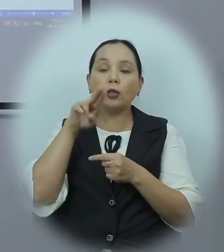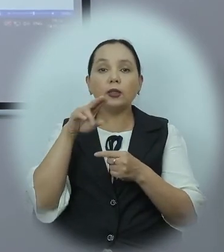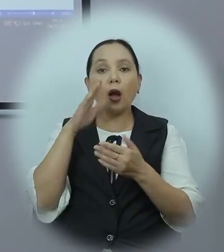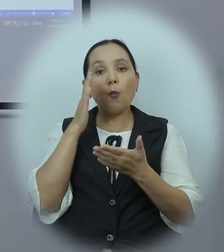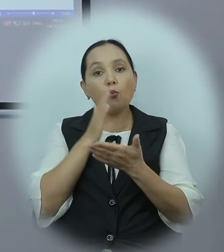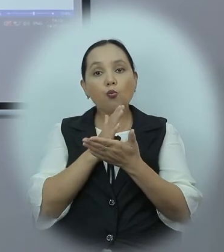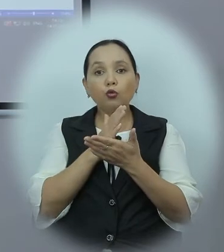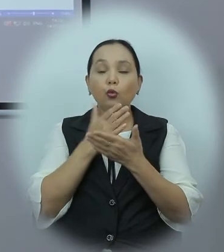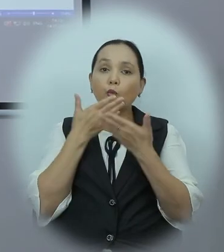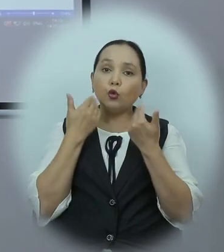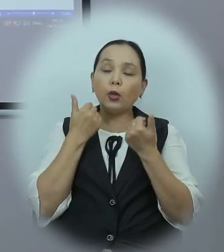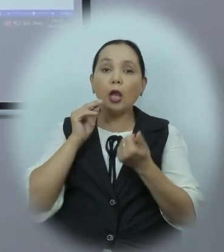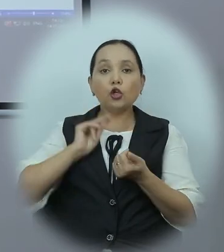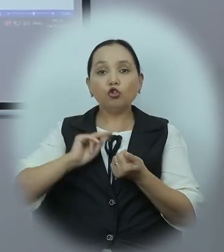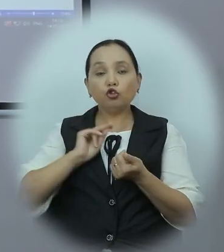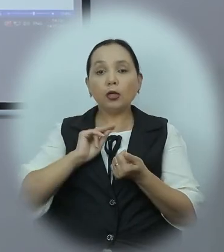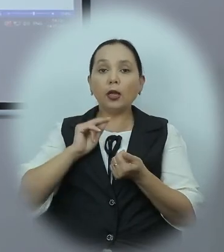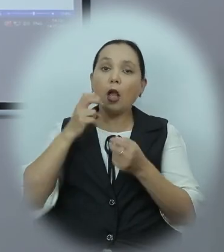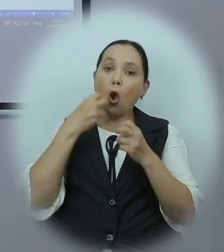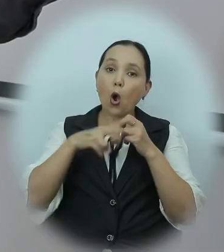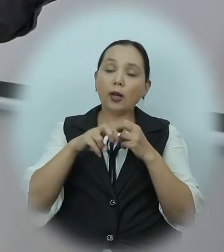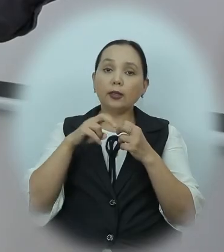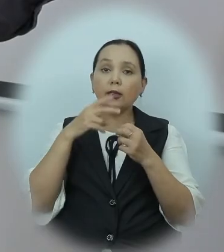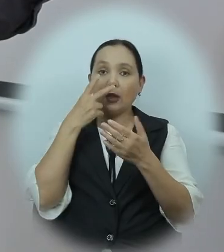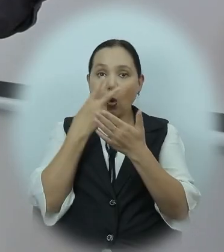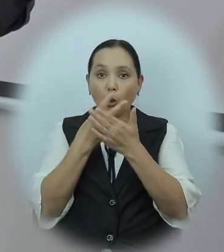butunmasligi tekshiriladi. Ishchi holatda nosoz holat.